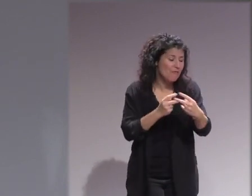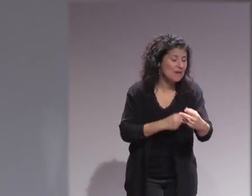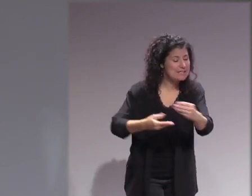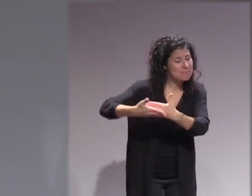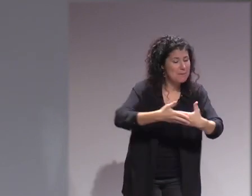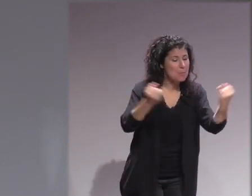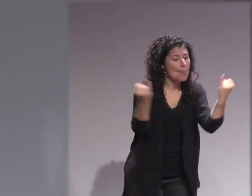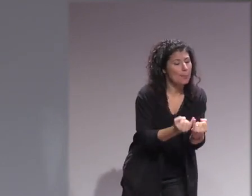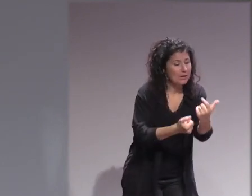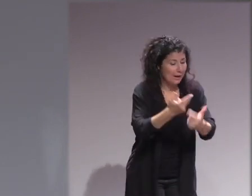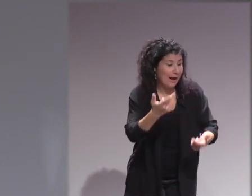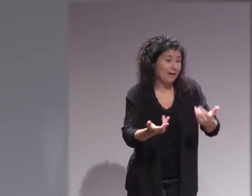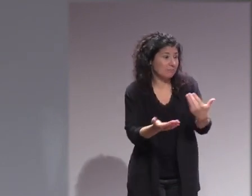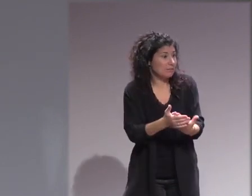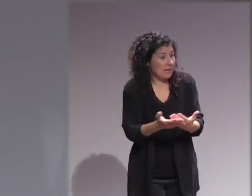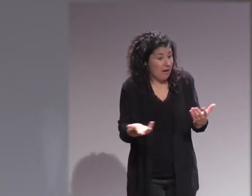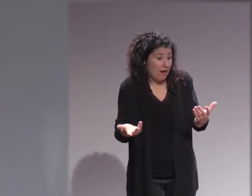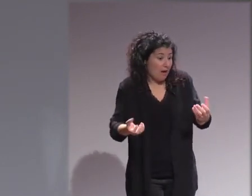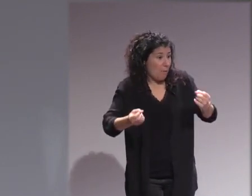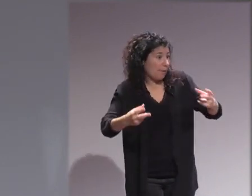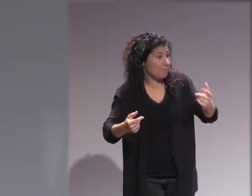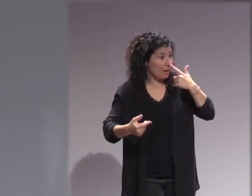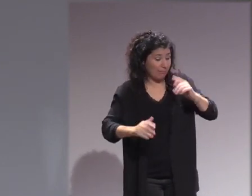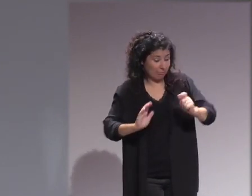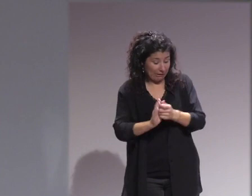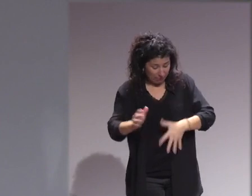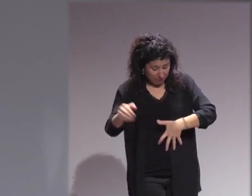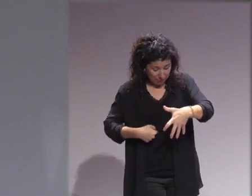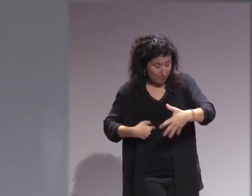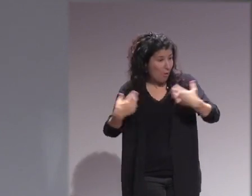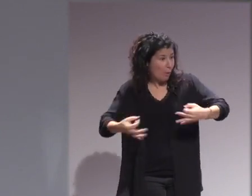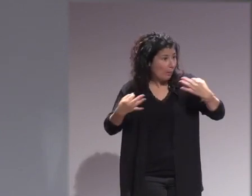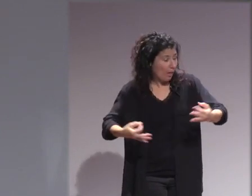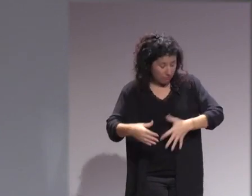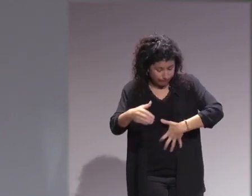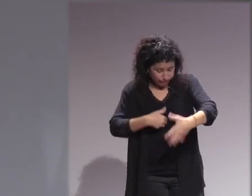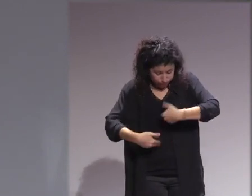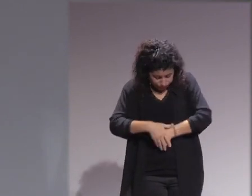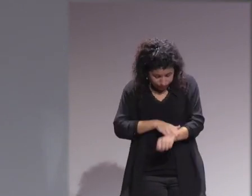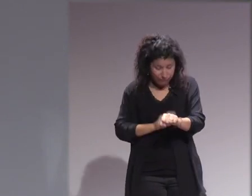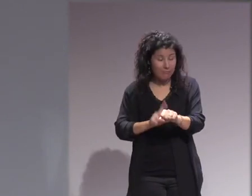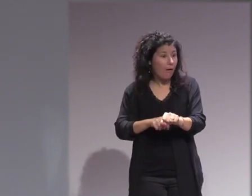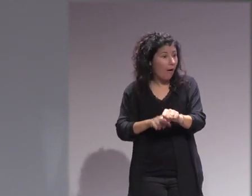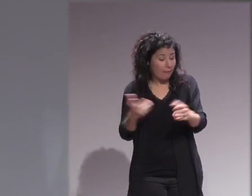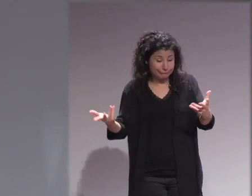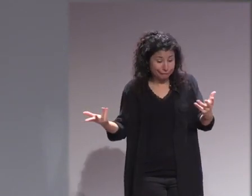oui, ça s'appelle le postpartum. Hein, dans les naissances biologiques, dans la constitution des familles biologiques, parfois l'amour ne naît pas.